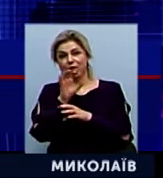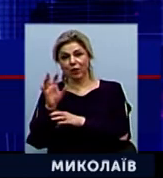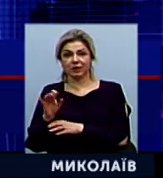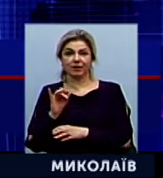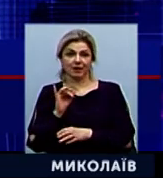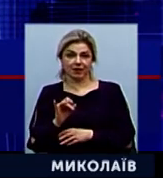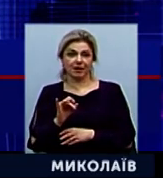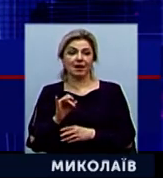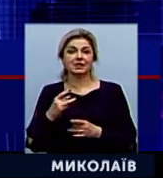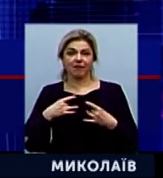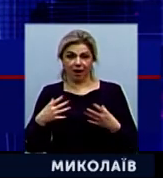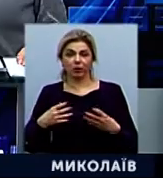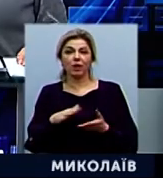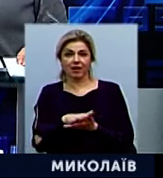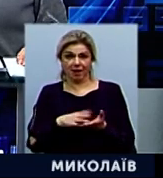триває.